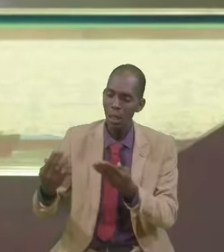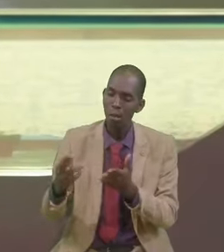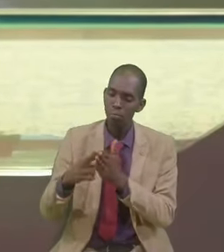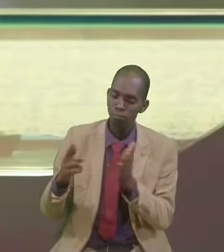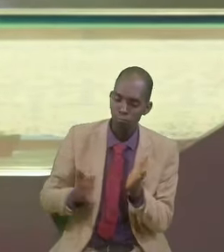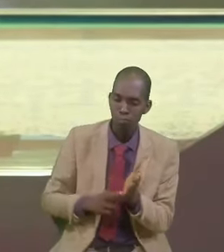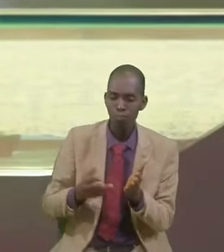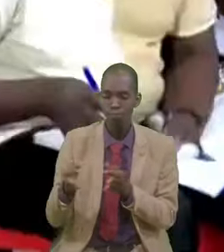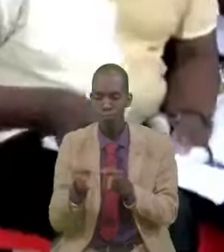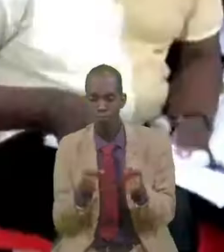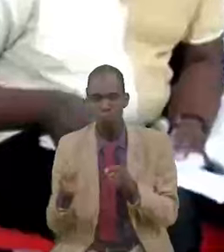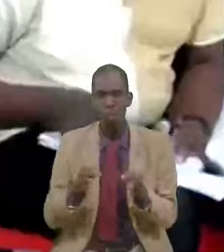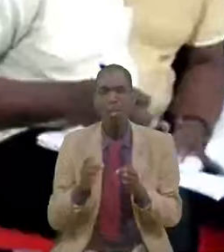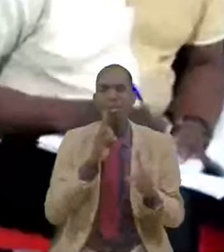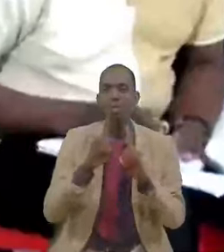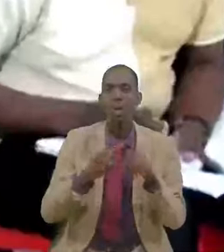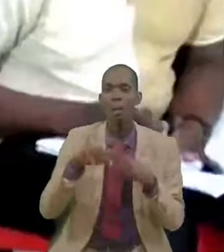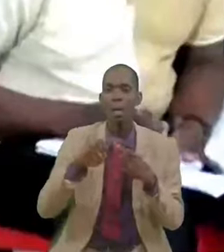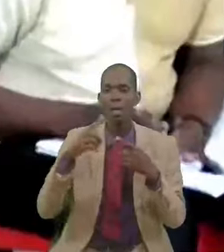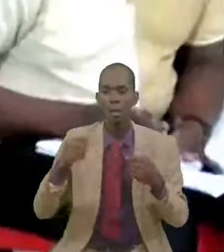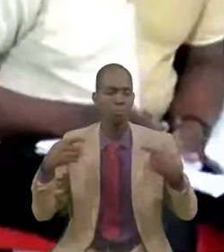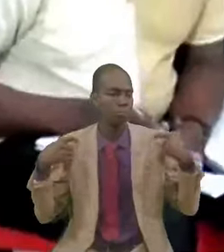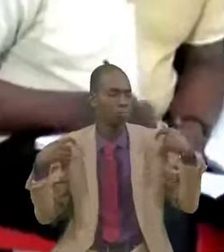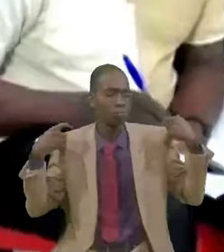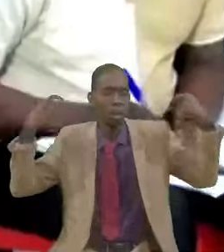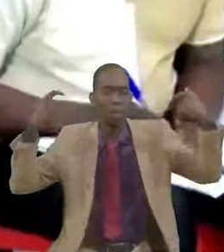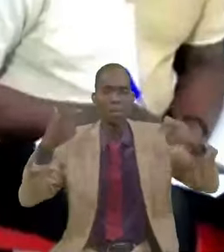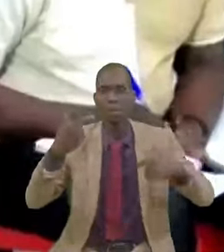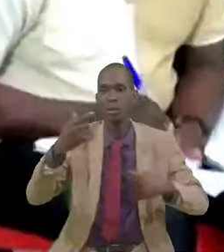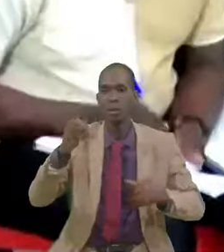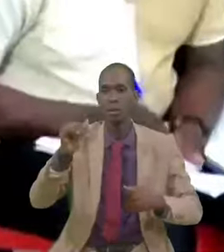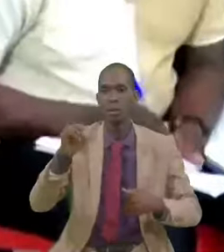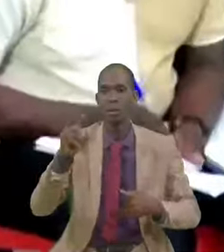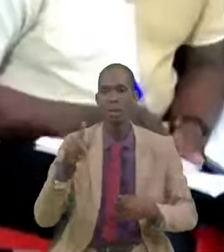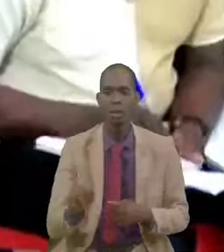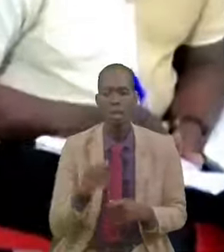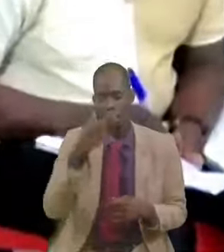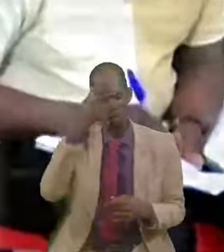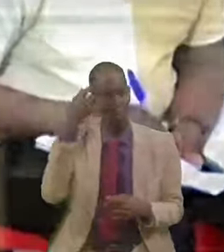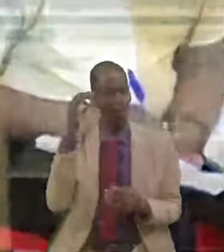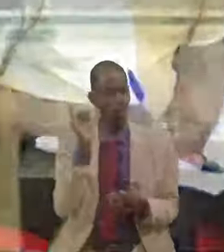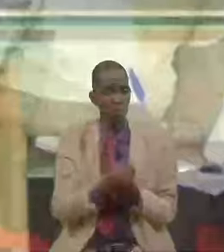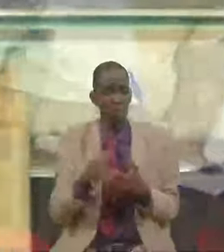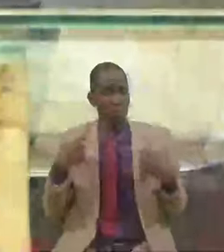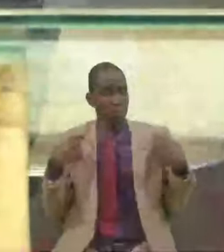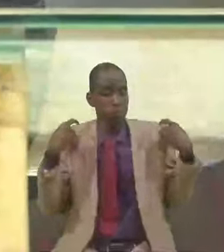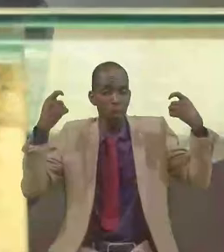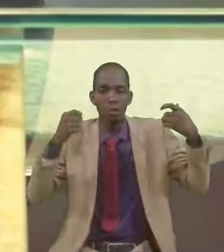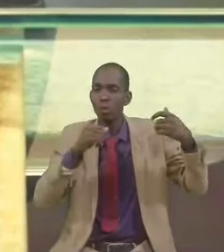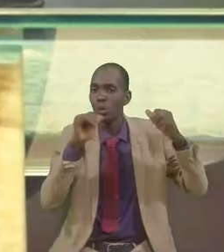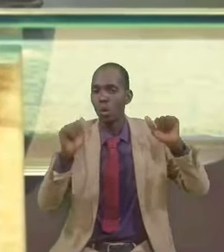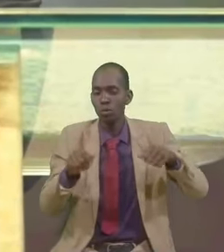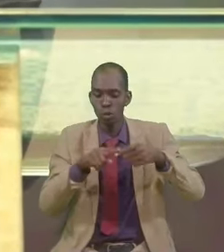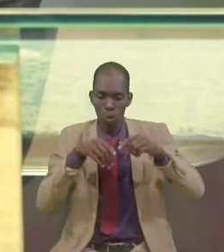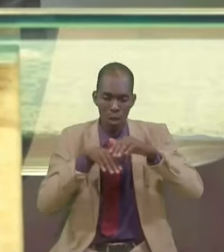Et ils ont parlé des géants. À cause de ces géants, ils n'étaient pas en mesure d'entrer